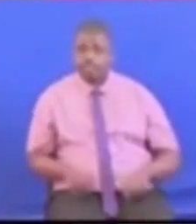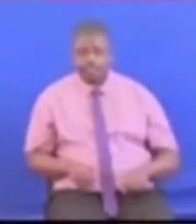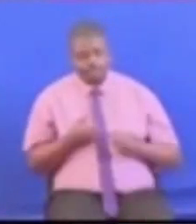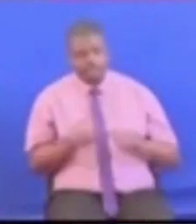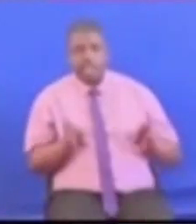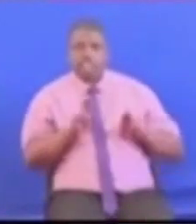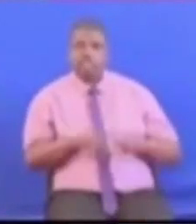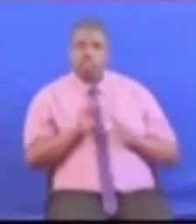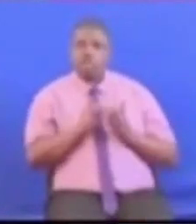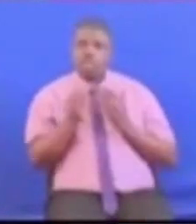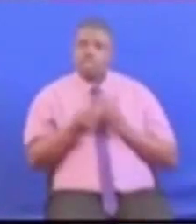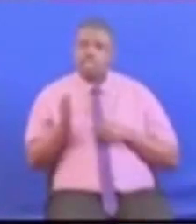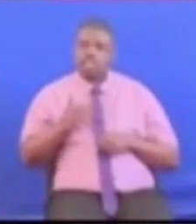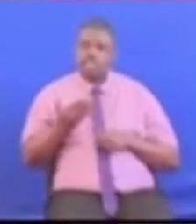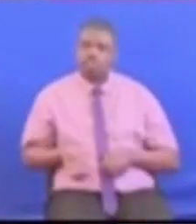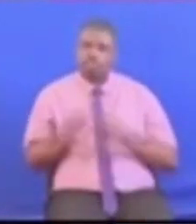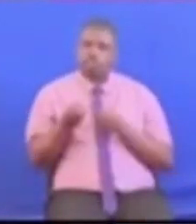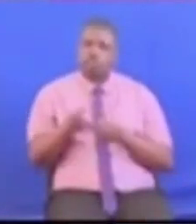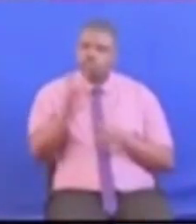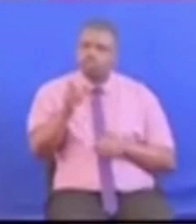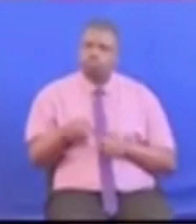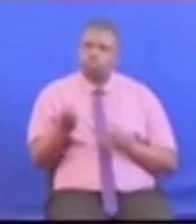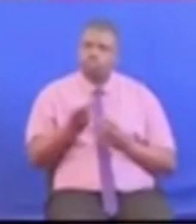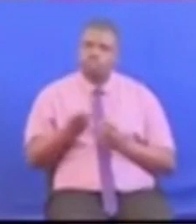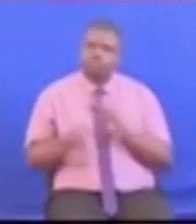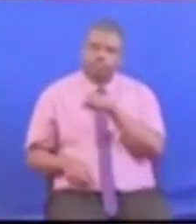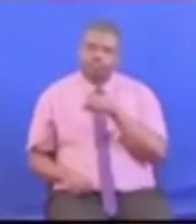gani anastahili mtu wa namna hii.